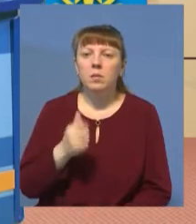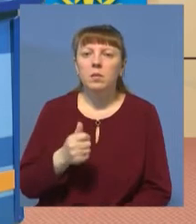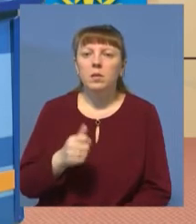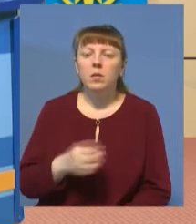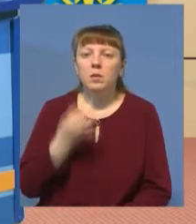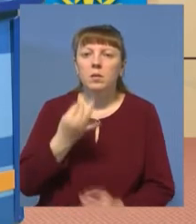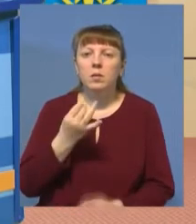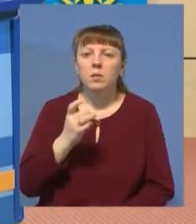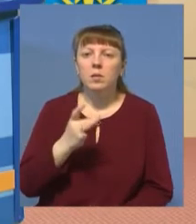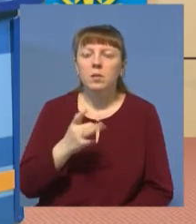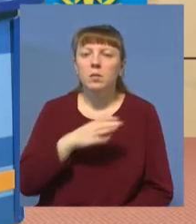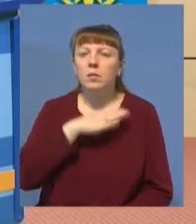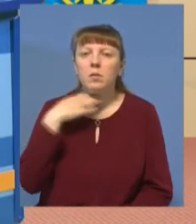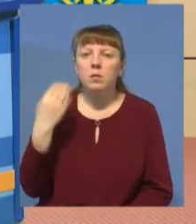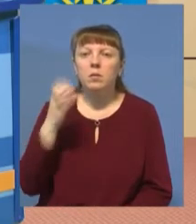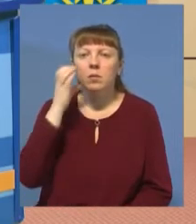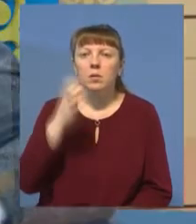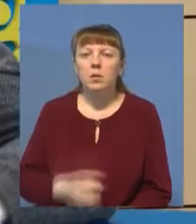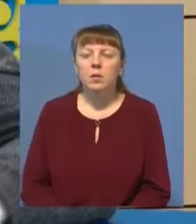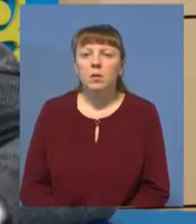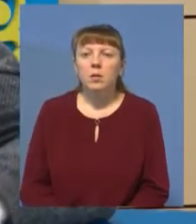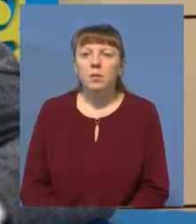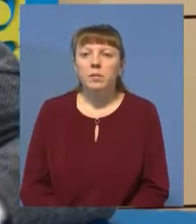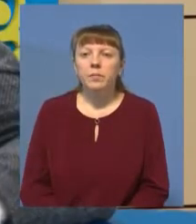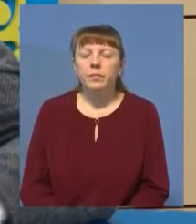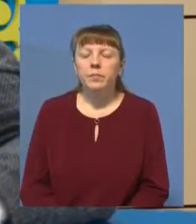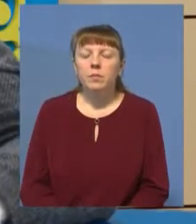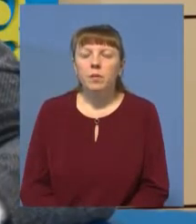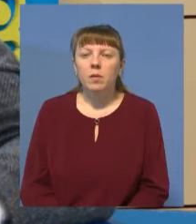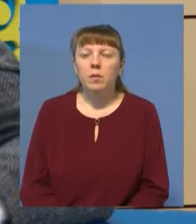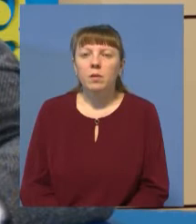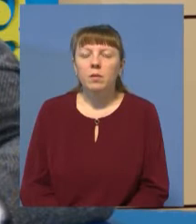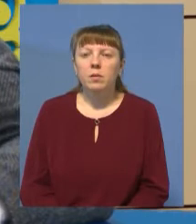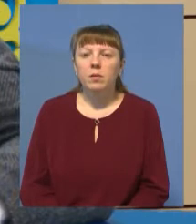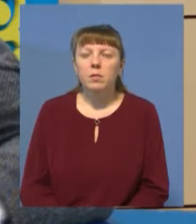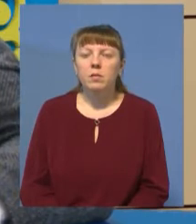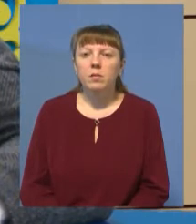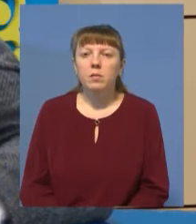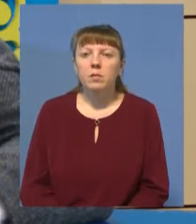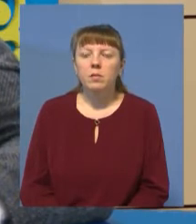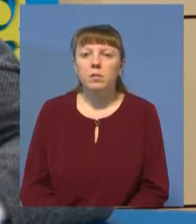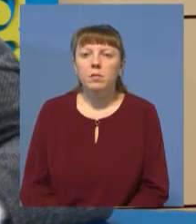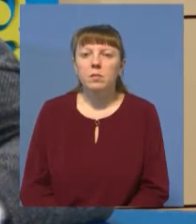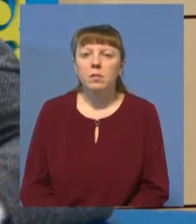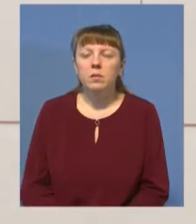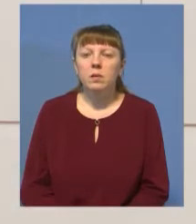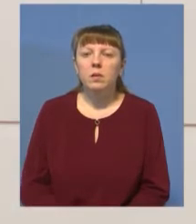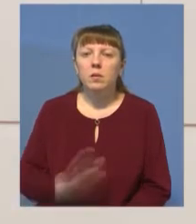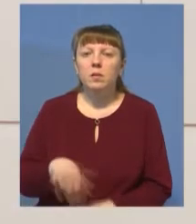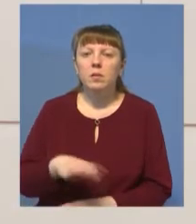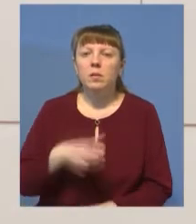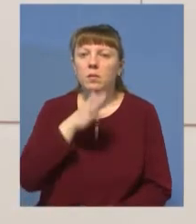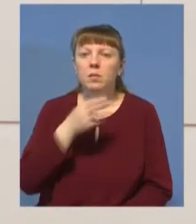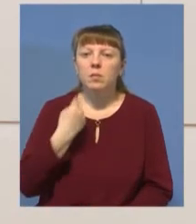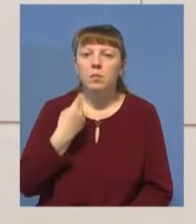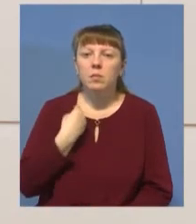медиатор разговаривает с человеком, который не хочет тебя слышать, не желает тебя слышать, то это все пустая трата